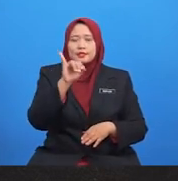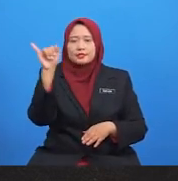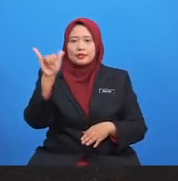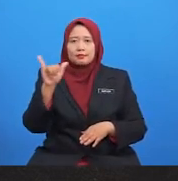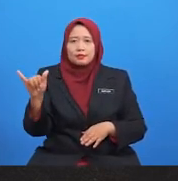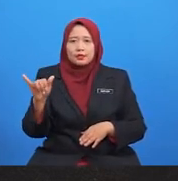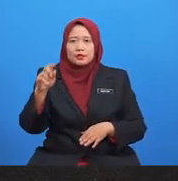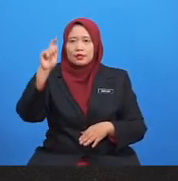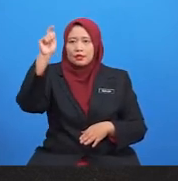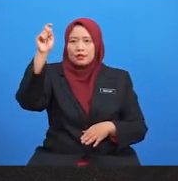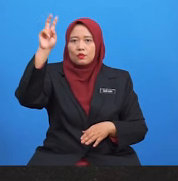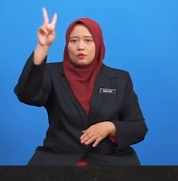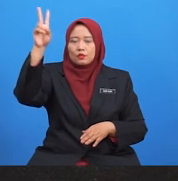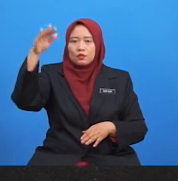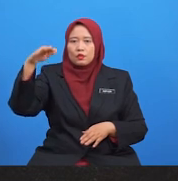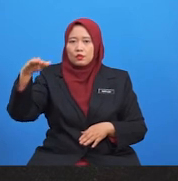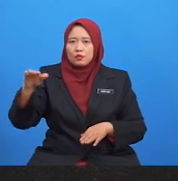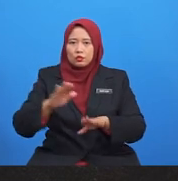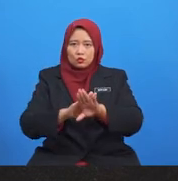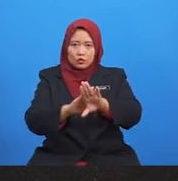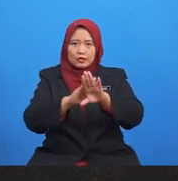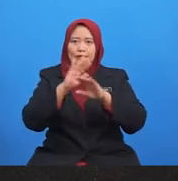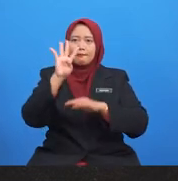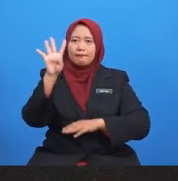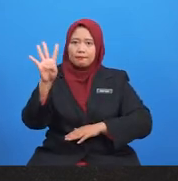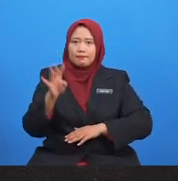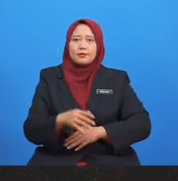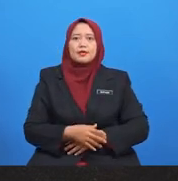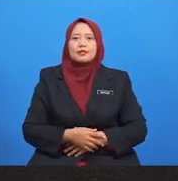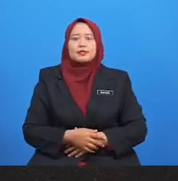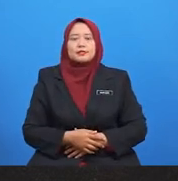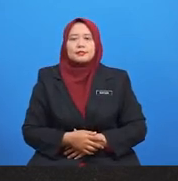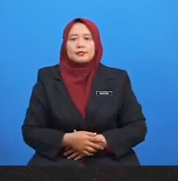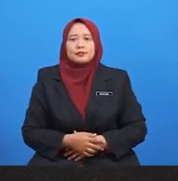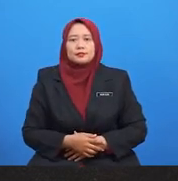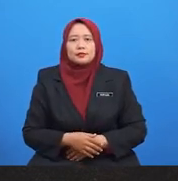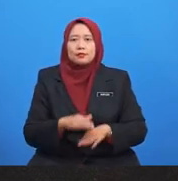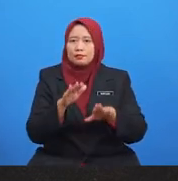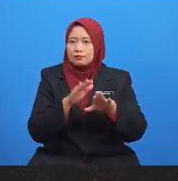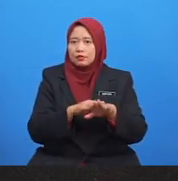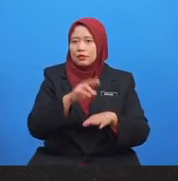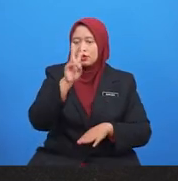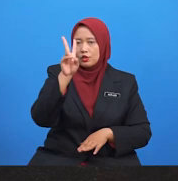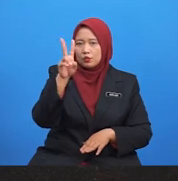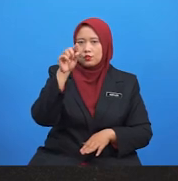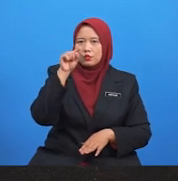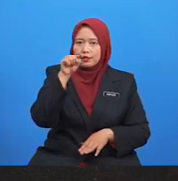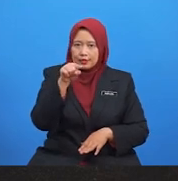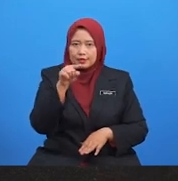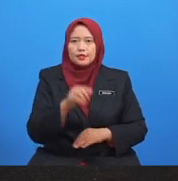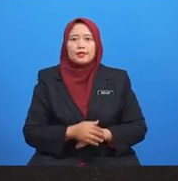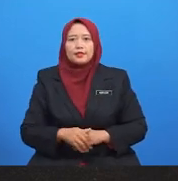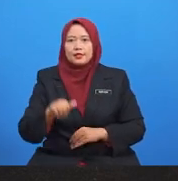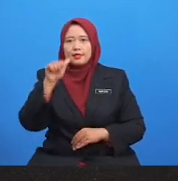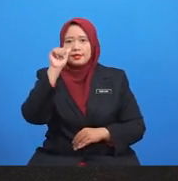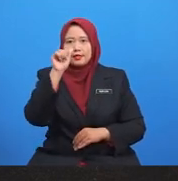2 tolak 4 yang bersilang pada paksi X pada dua titik, iaitu titik A dan